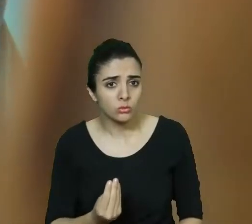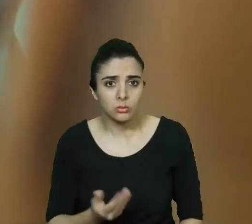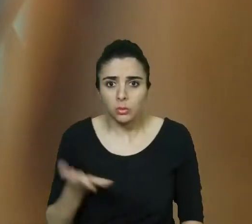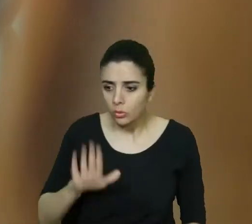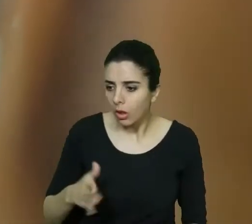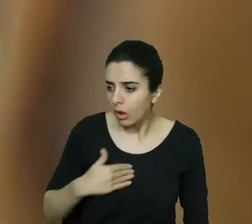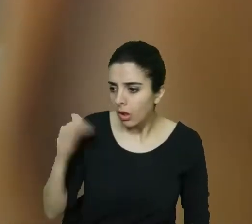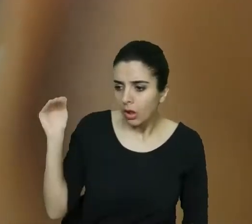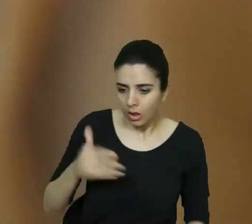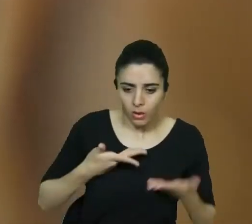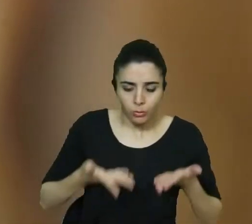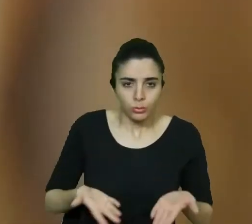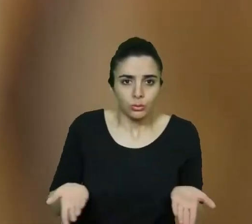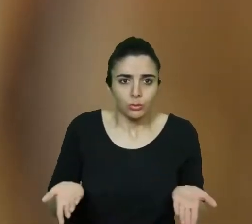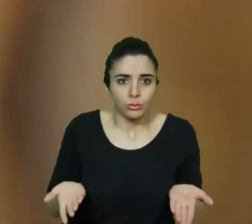Sonrası buradayım işte.